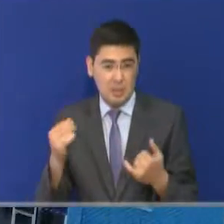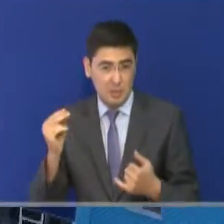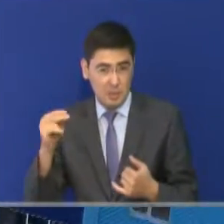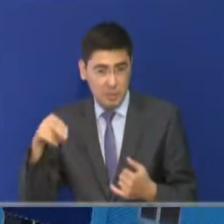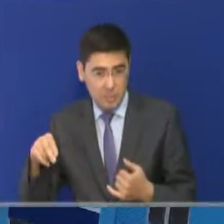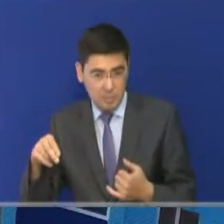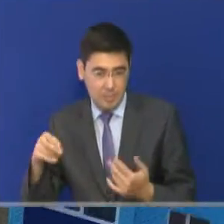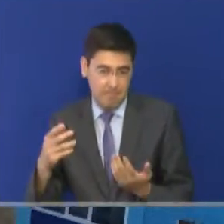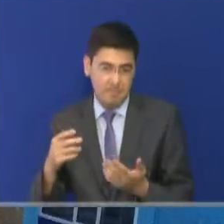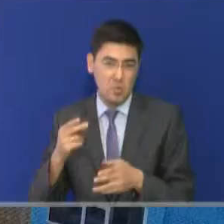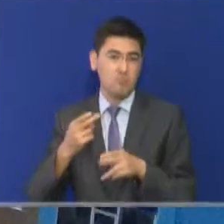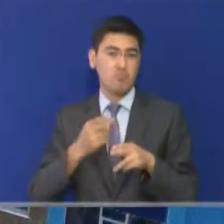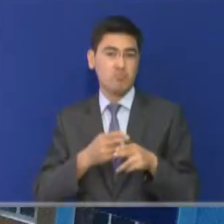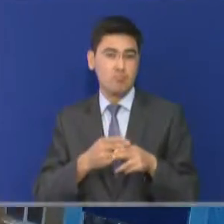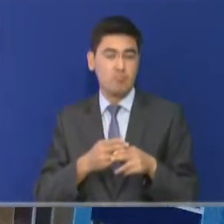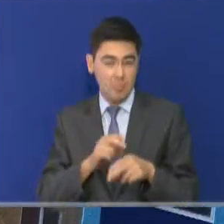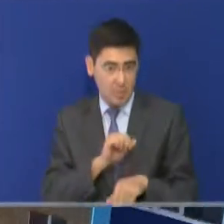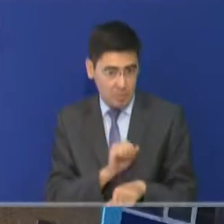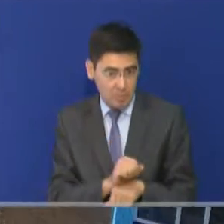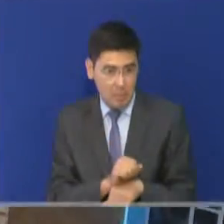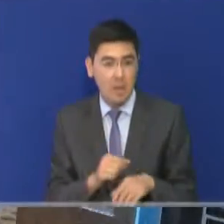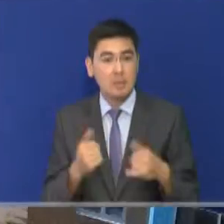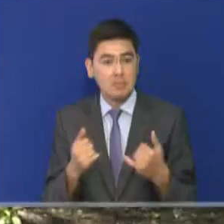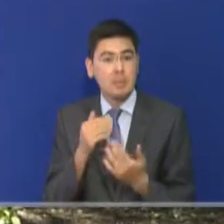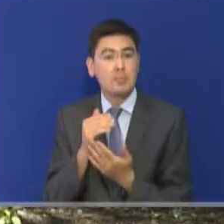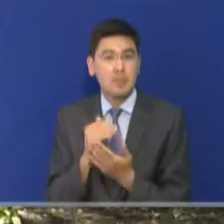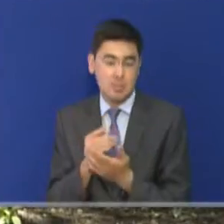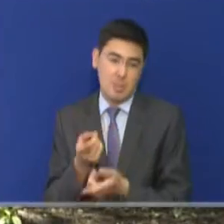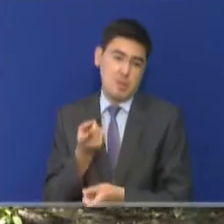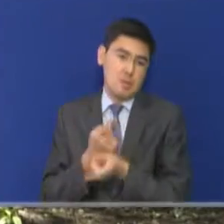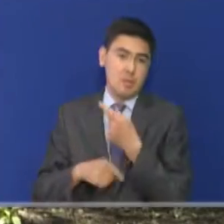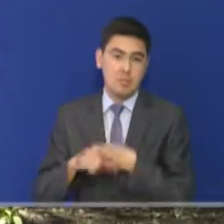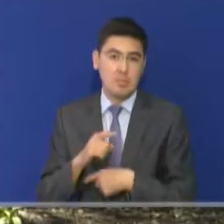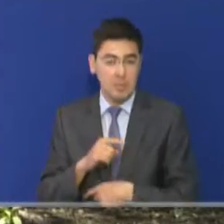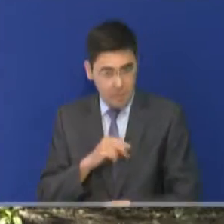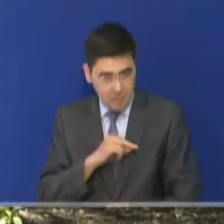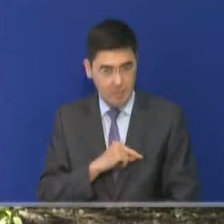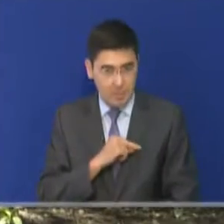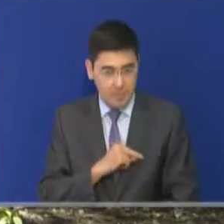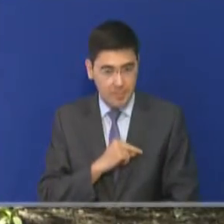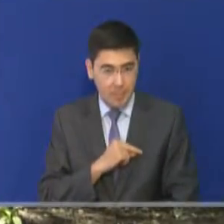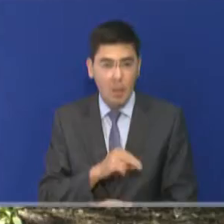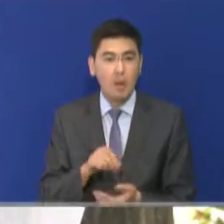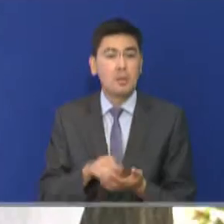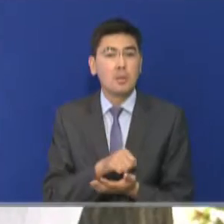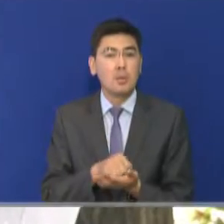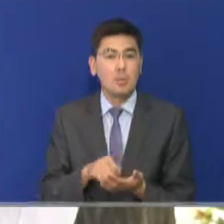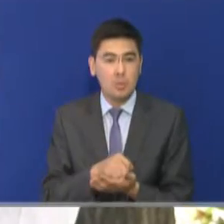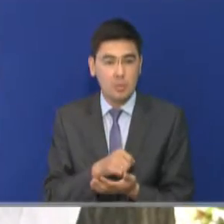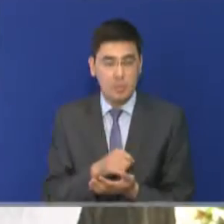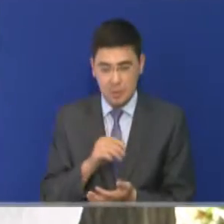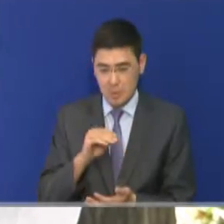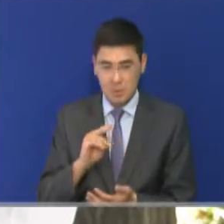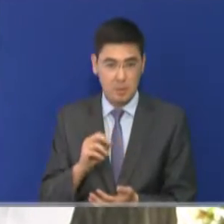была приостановлена. И вот сегодня программа снова возобновлена. Стоит отметить, что документы выдаются на первом этаже